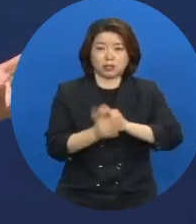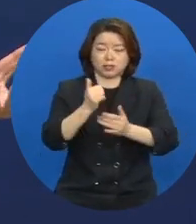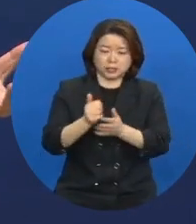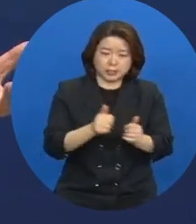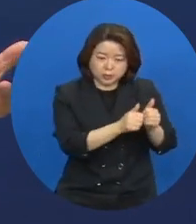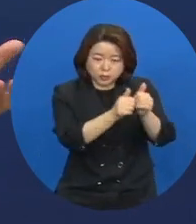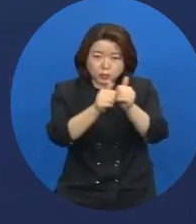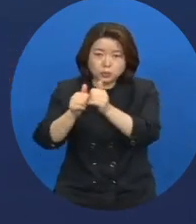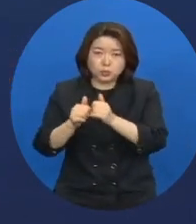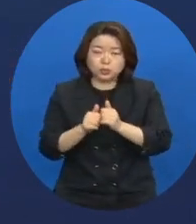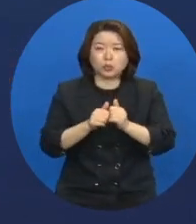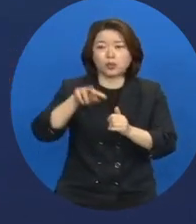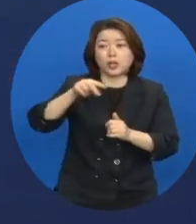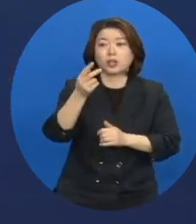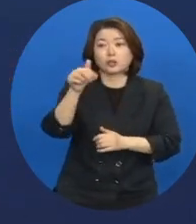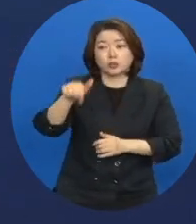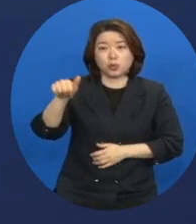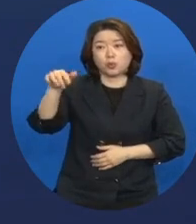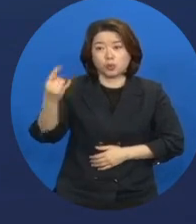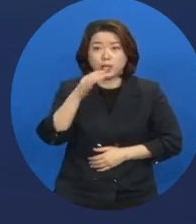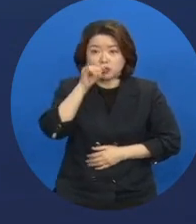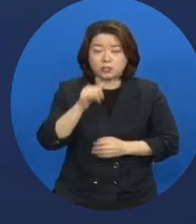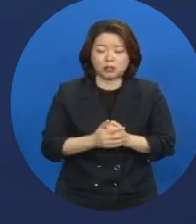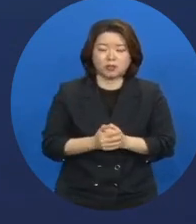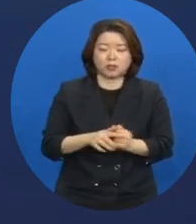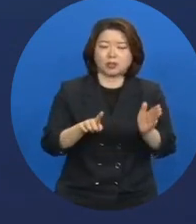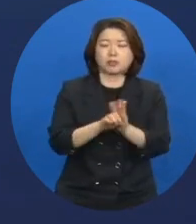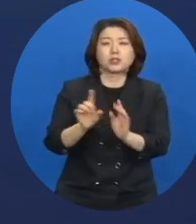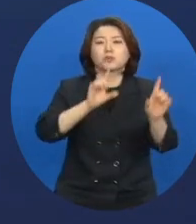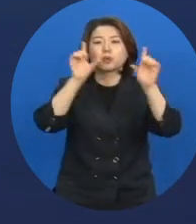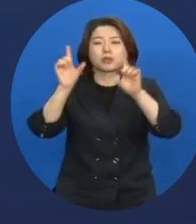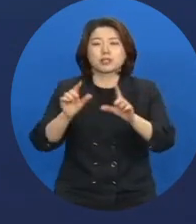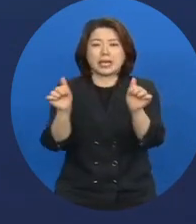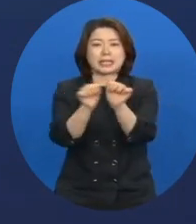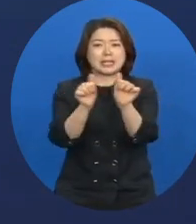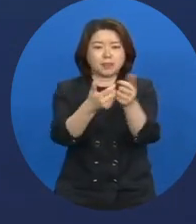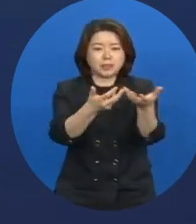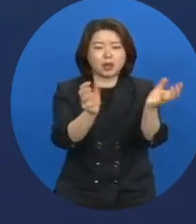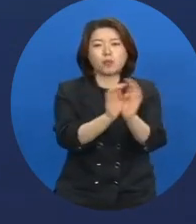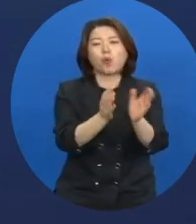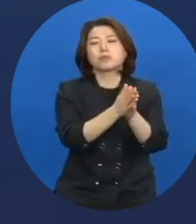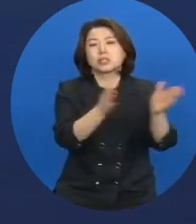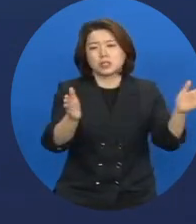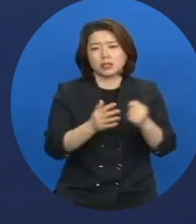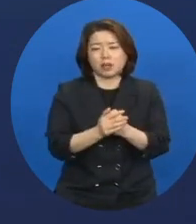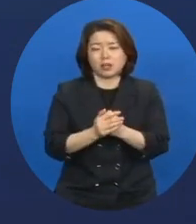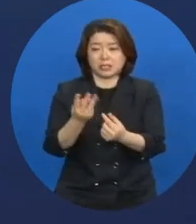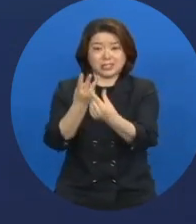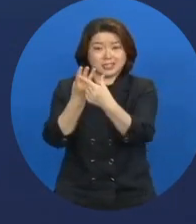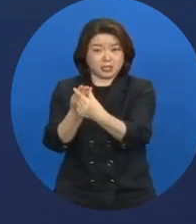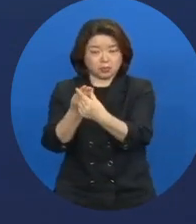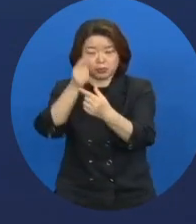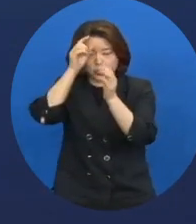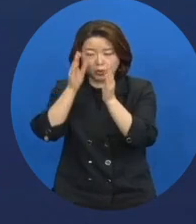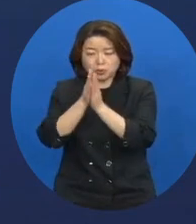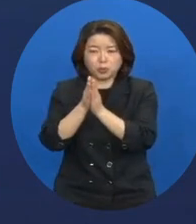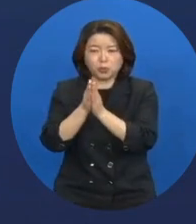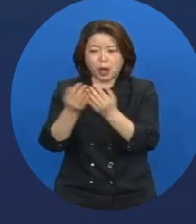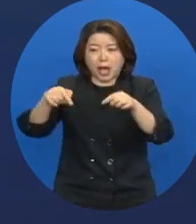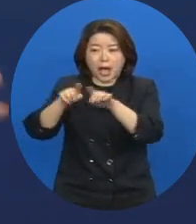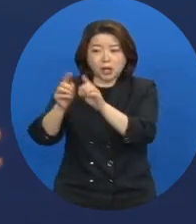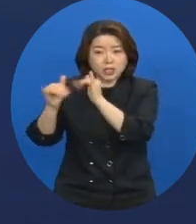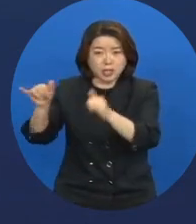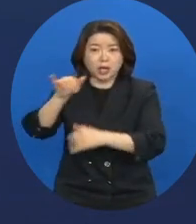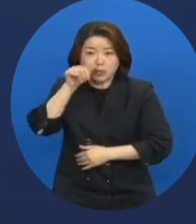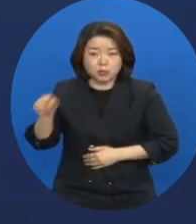속회가 있잖아요. 믿음으로 사는 남자들이 이제 시작되잖아요. 삼겹줄 기도 짝이 있지 않습니까?